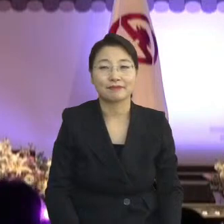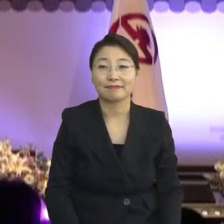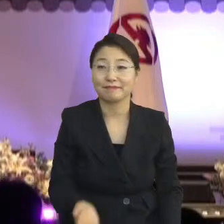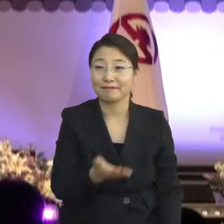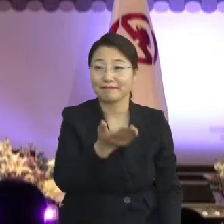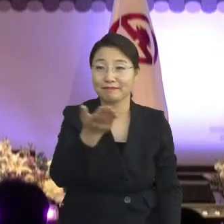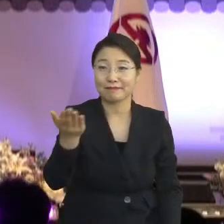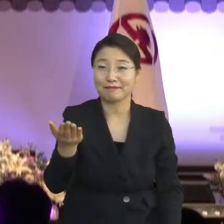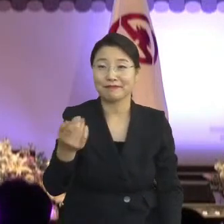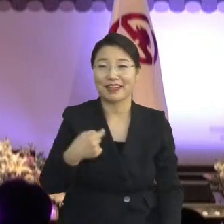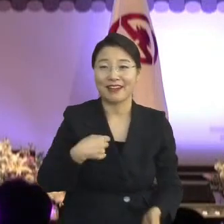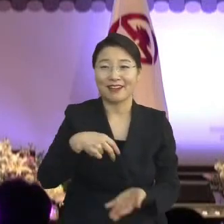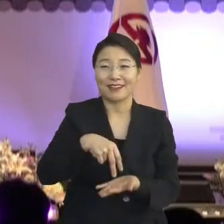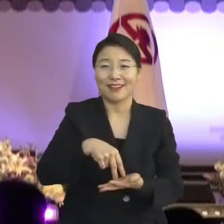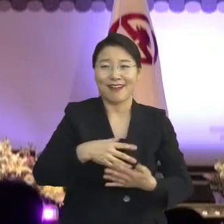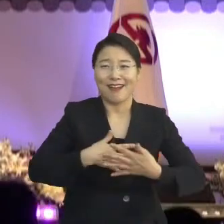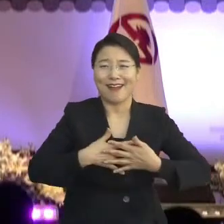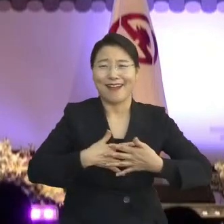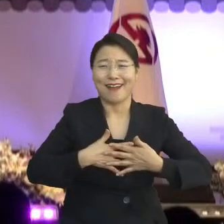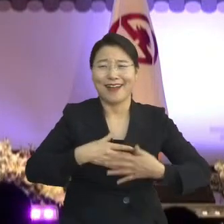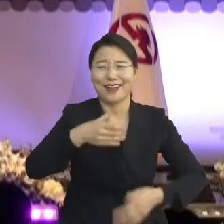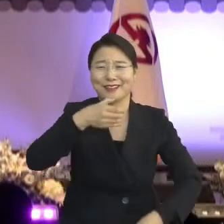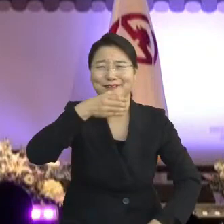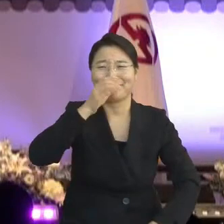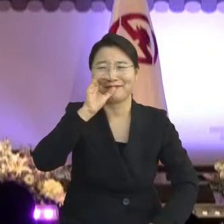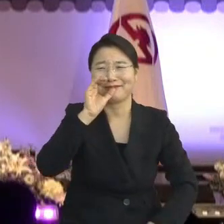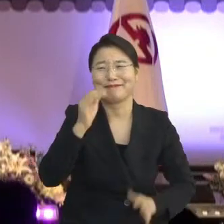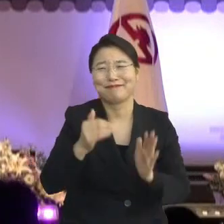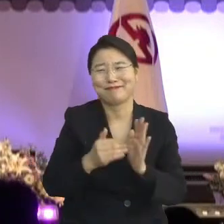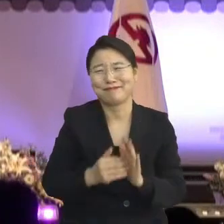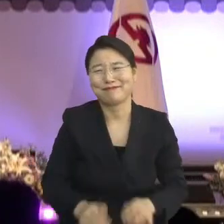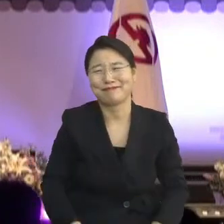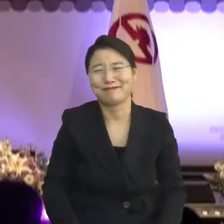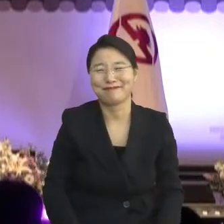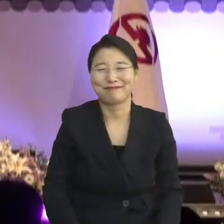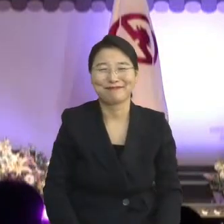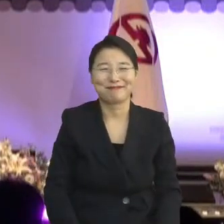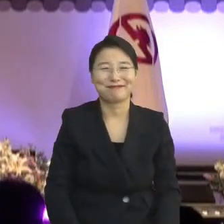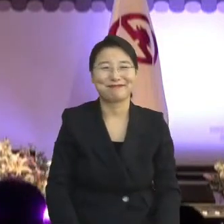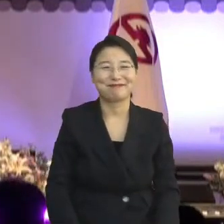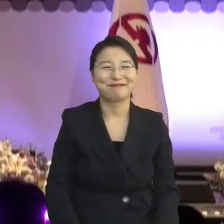여러분 앞에 살라니까 좀 긴장이 되고 떨리고 그래서 물 좀 마시겠습니다.